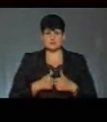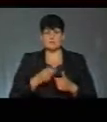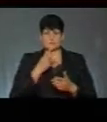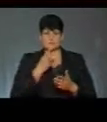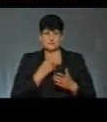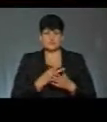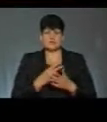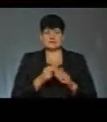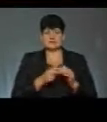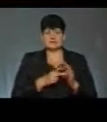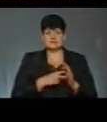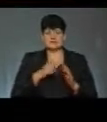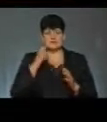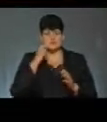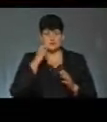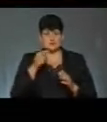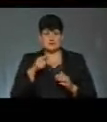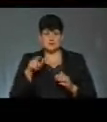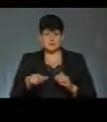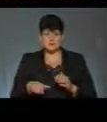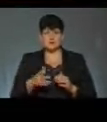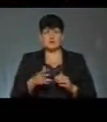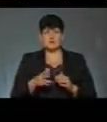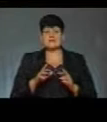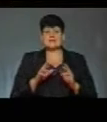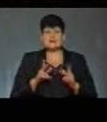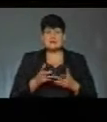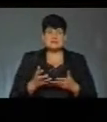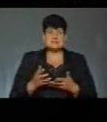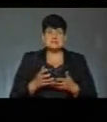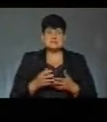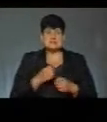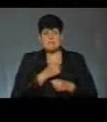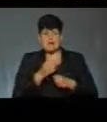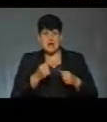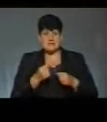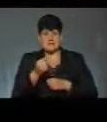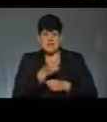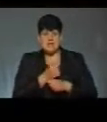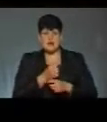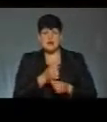демонструє 17-річному тернополянину Віталію Подоляку, як збирати автомат.